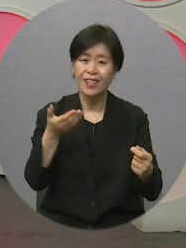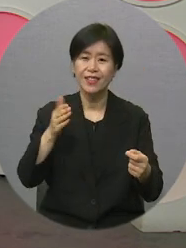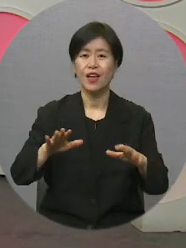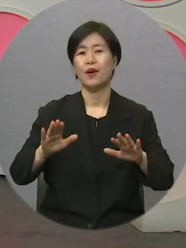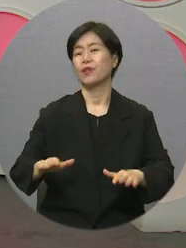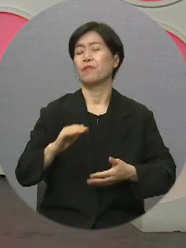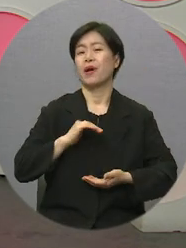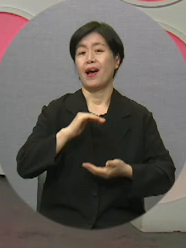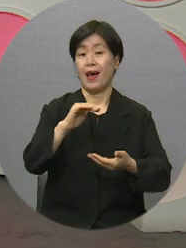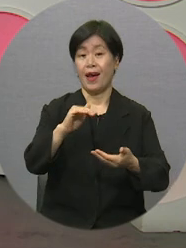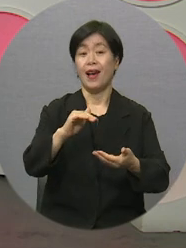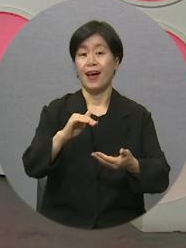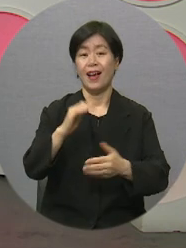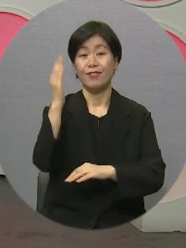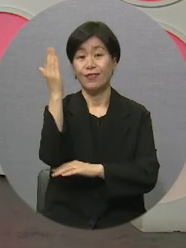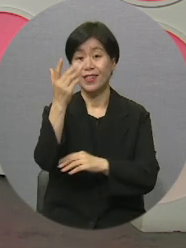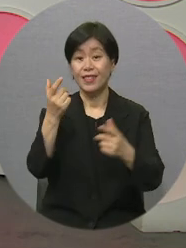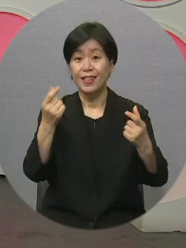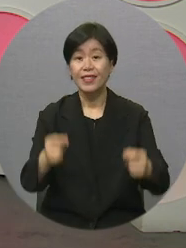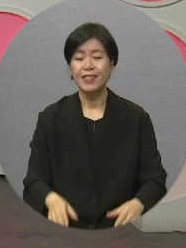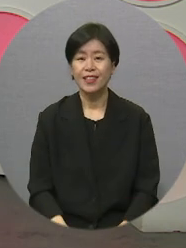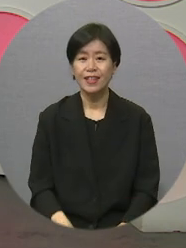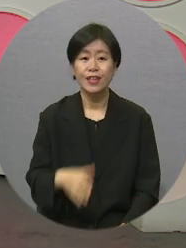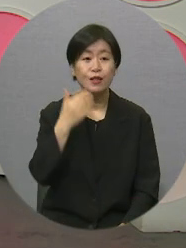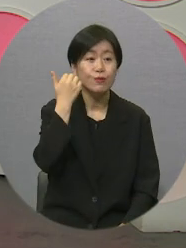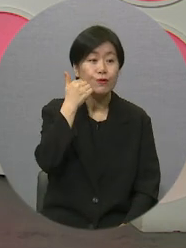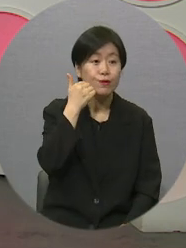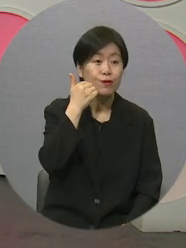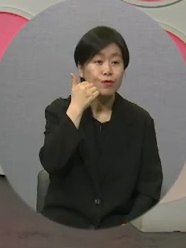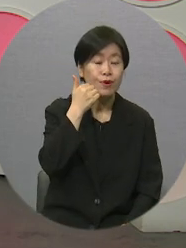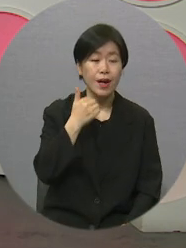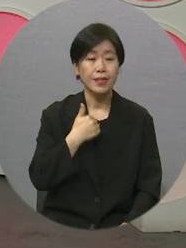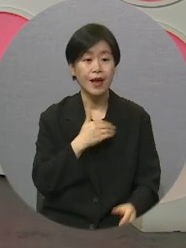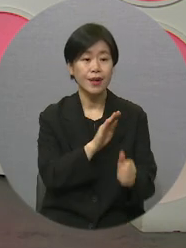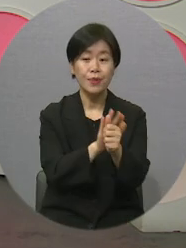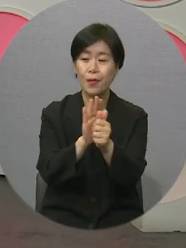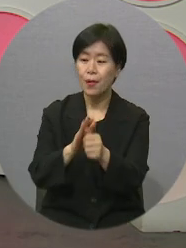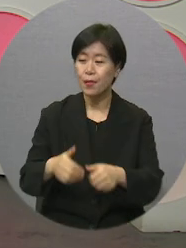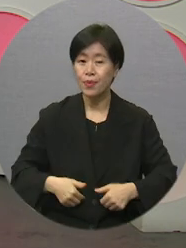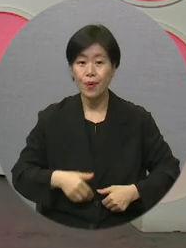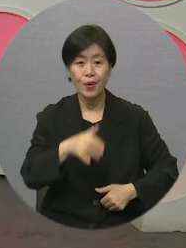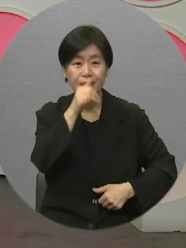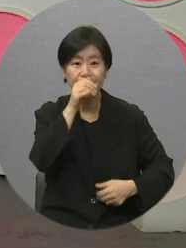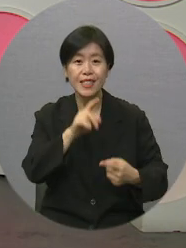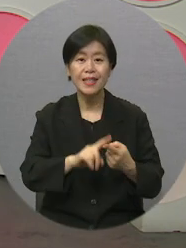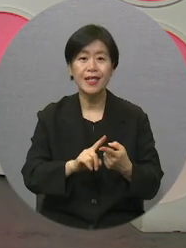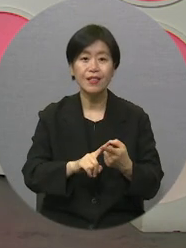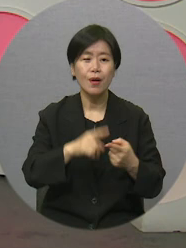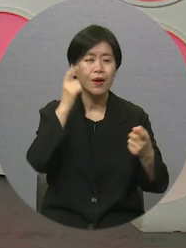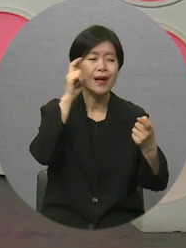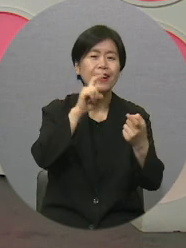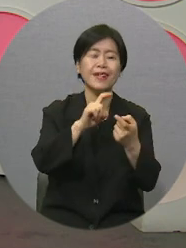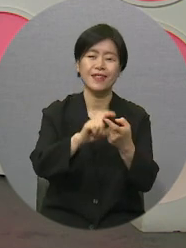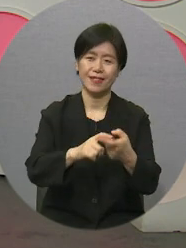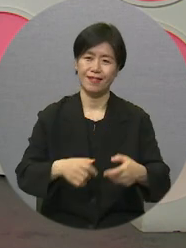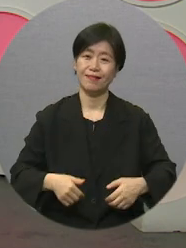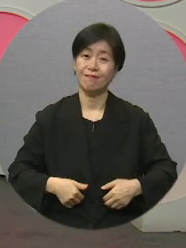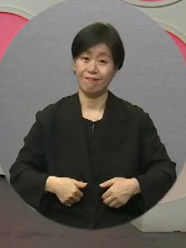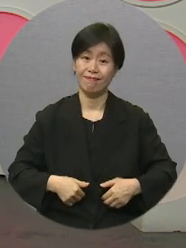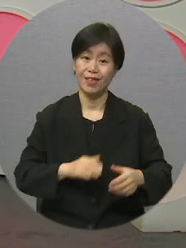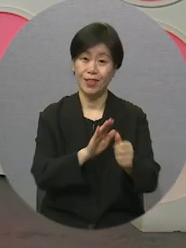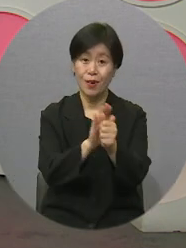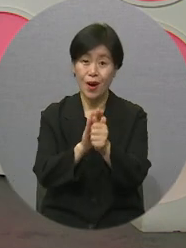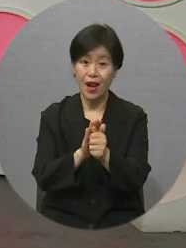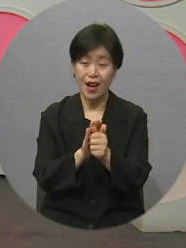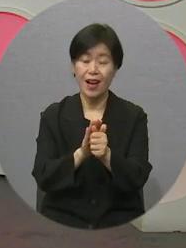한번 이렇게 돌아보고 도와줄 수 있는 일들이 생기면 아낌없는 마음으로 상대방을 도와줄 수 있는 우리